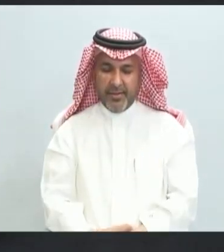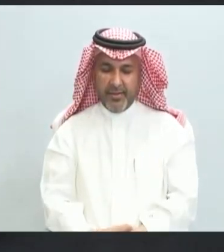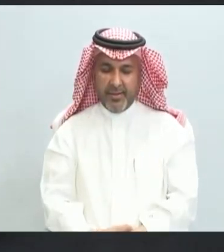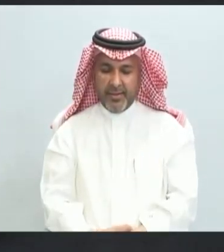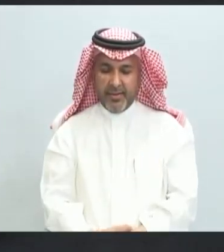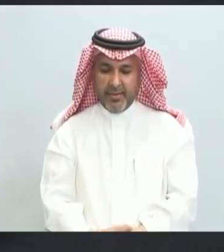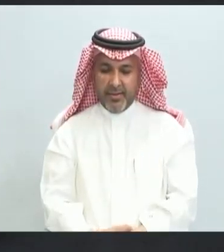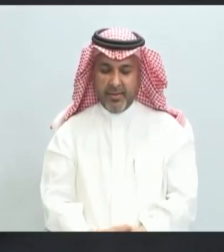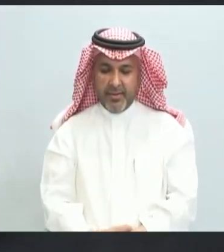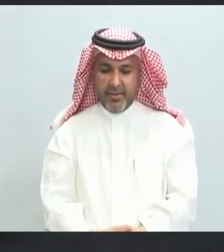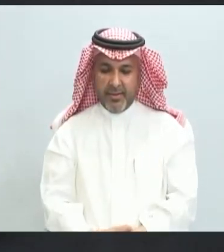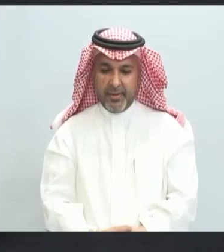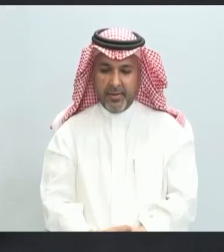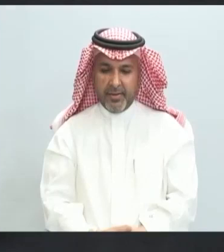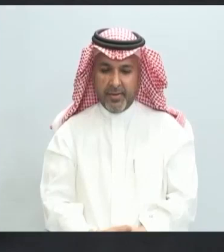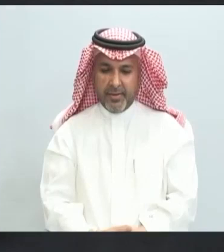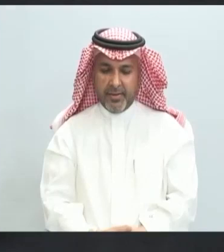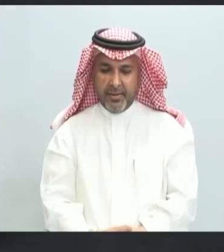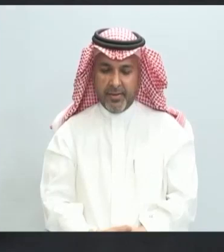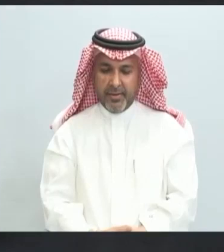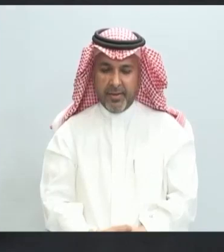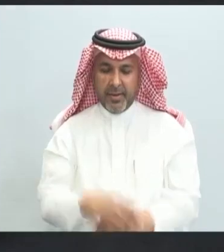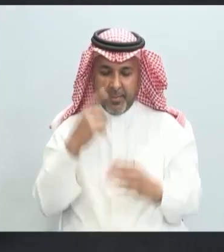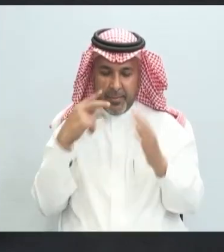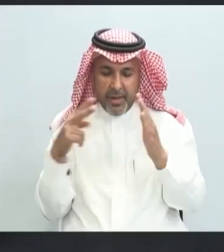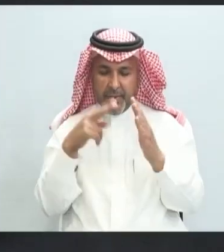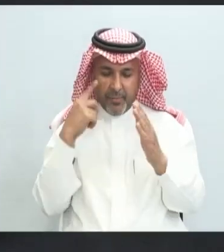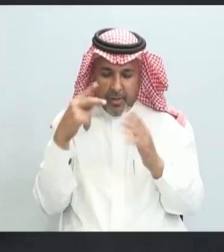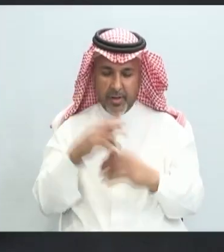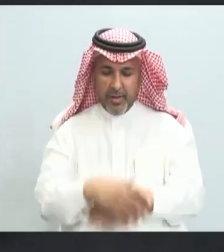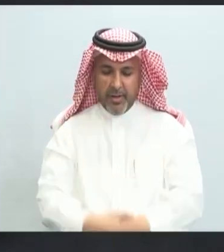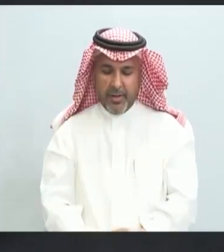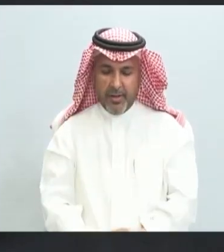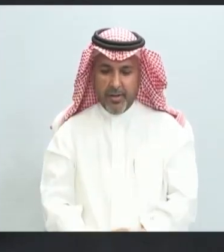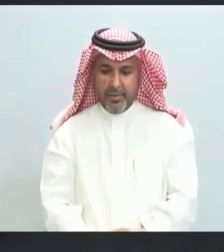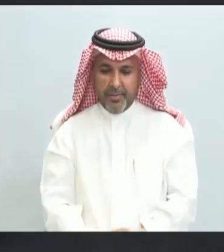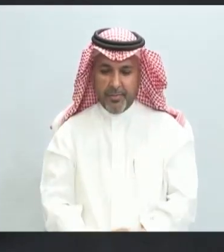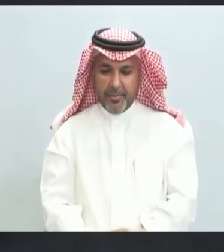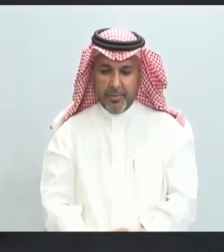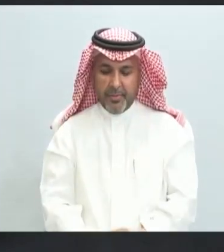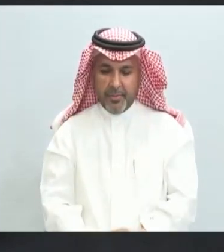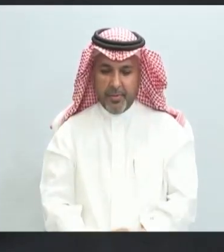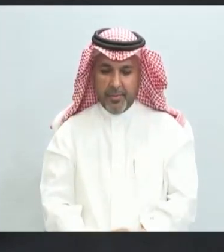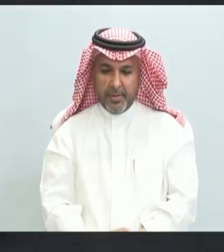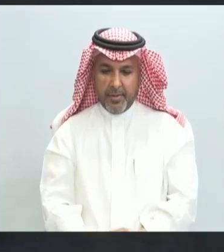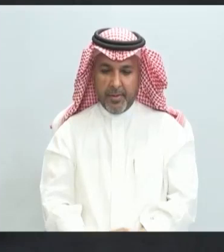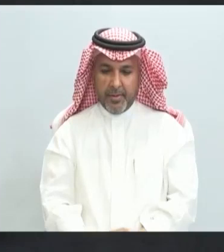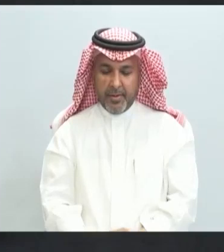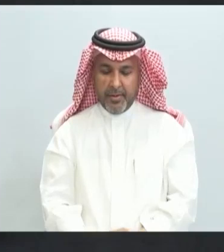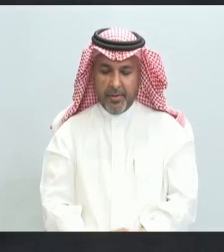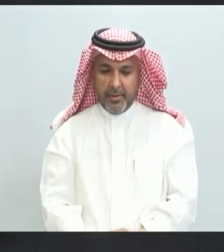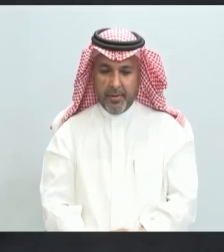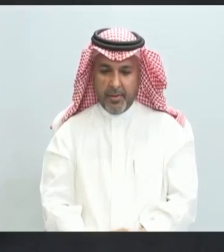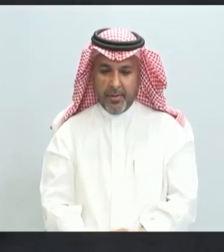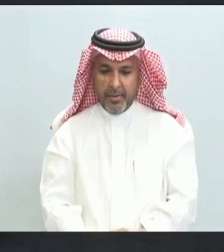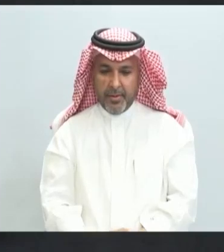لانها ما لها علاقه في يعني ليست مقابله لاحد الاضلاع فبالتالي هي تعتبر محصوره الزاويه اما انها تكون مقابله للضلع ولا تكون